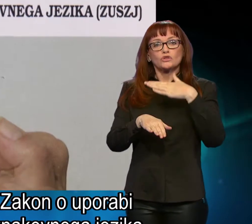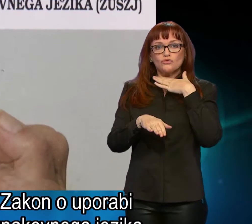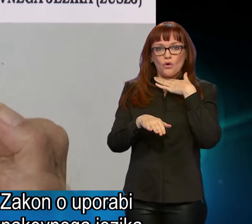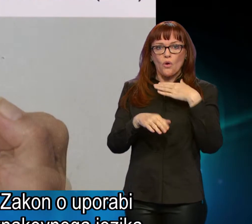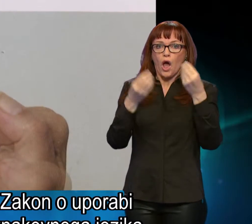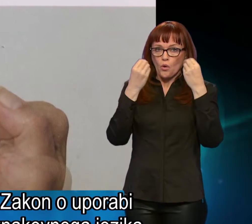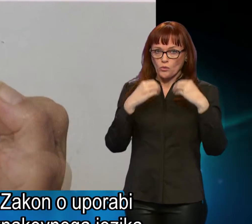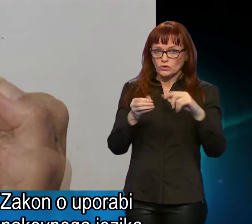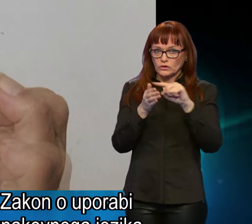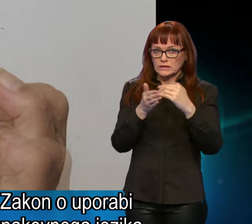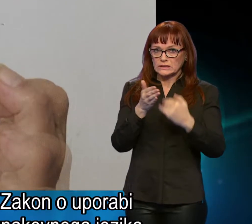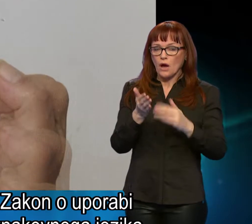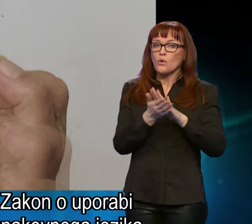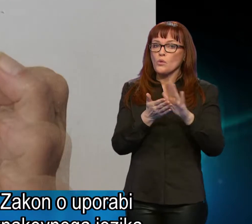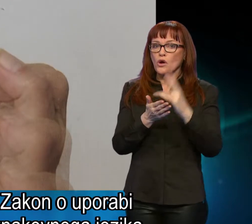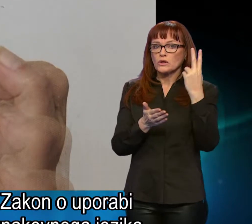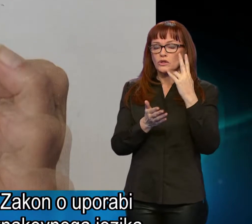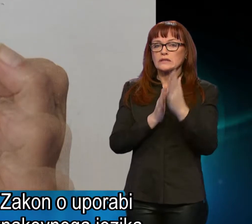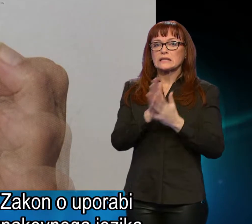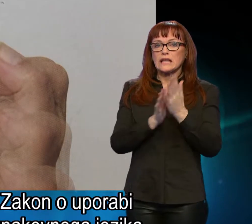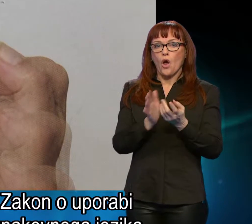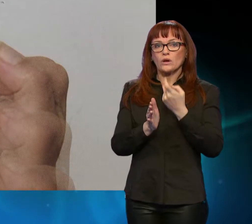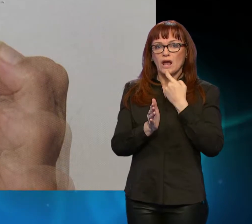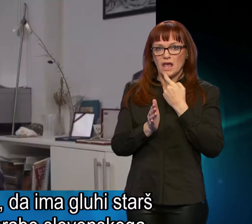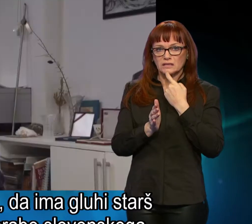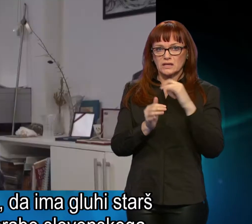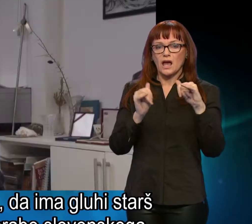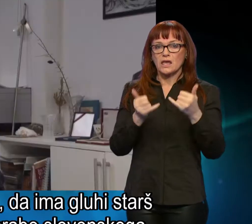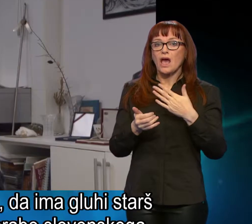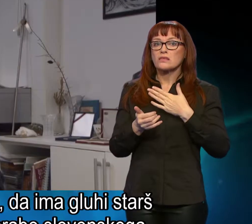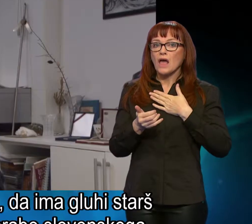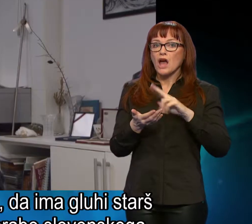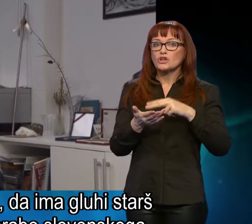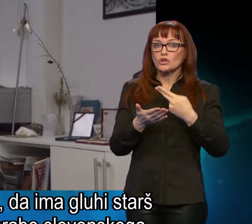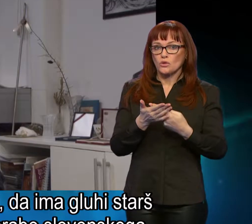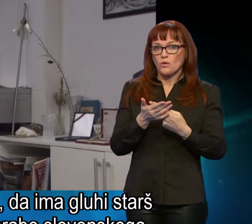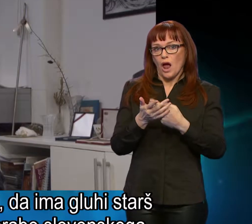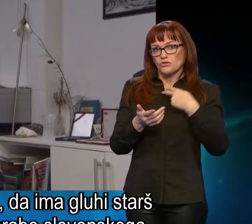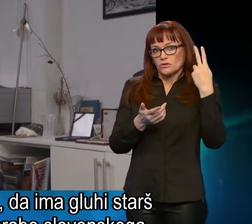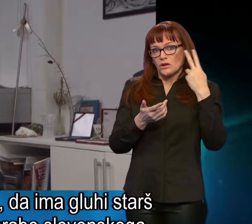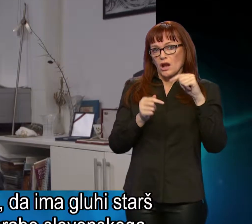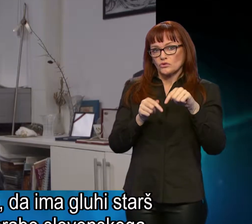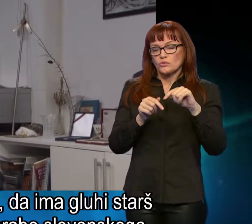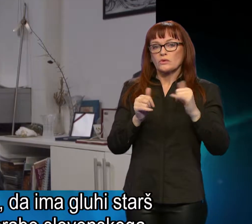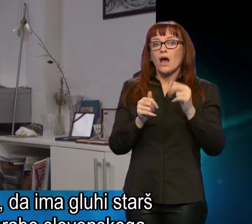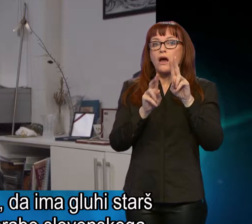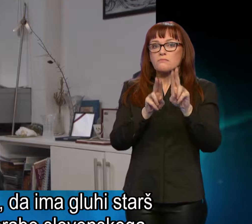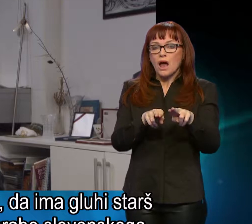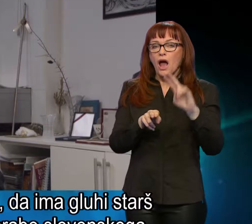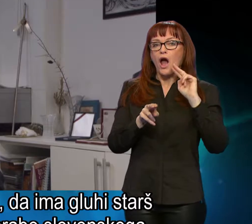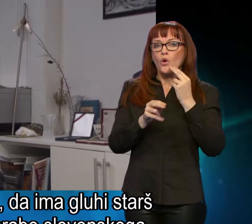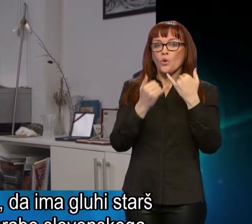Upoštevajoč zakon o uporabi slovenskega znakovnega jezika, je naše tolmačenje, da ima